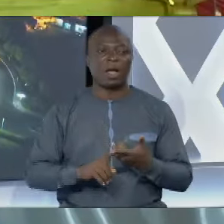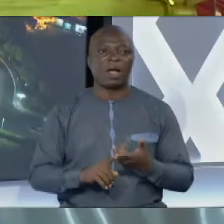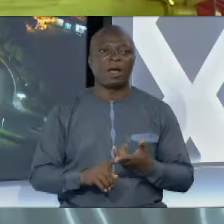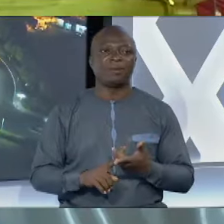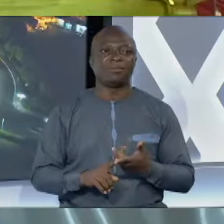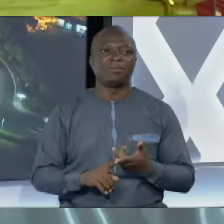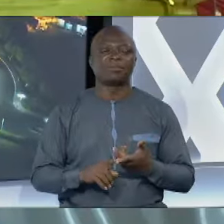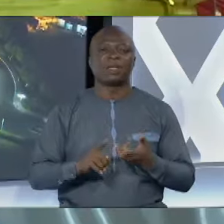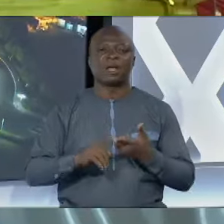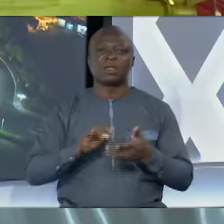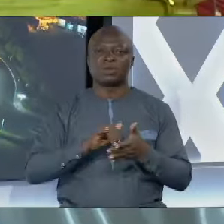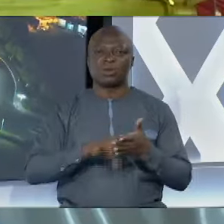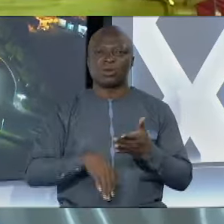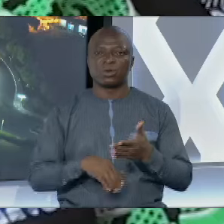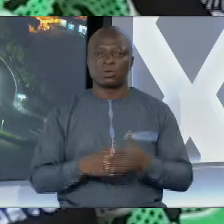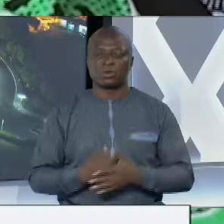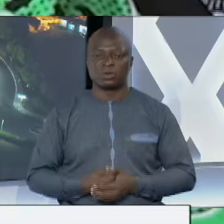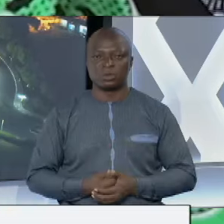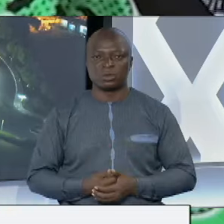à ce que